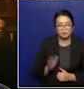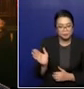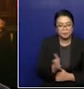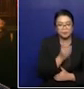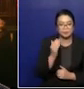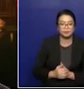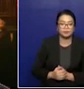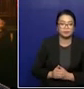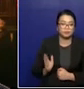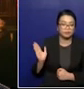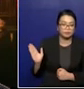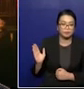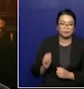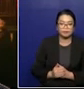ครับ